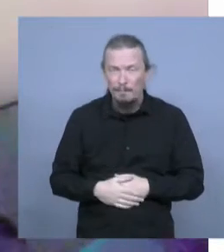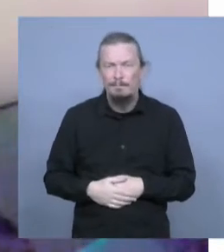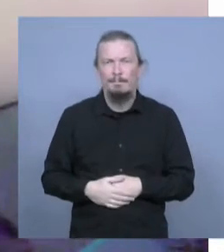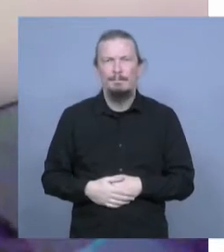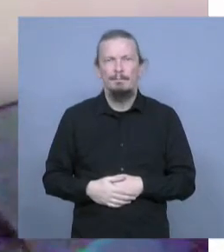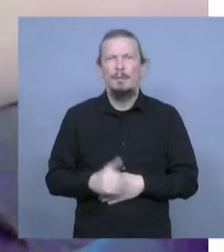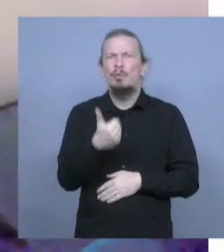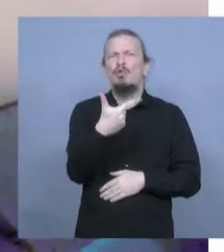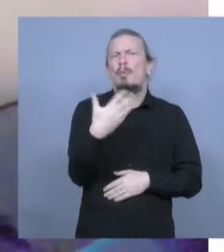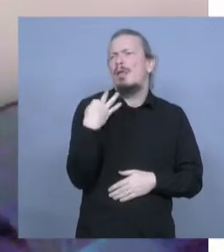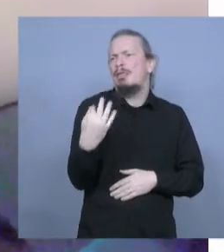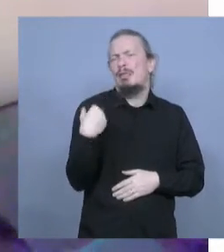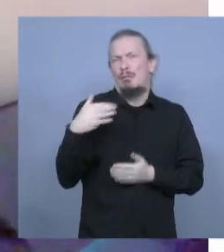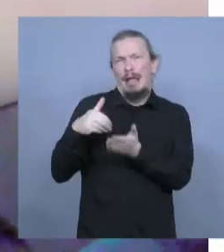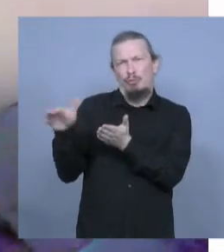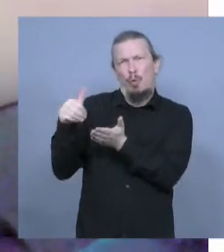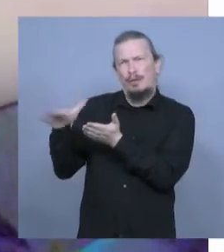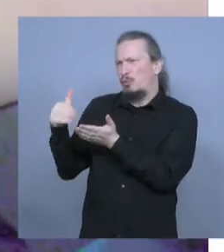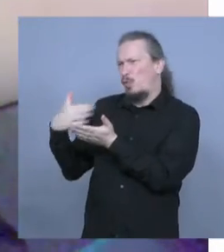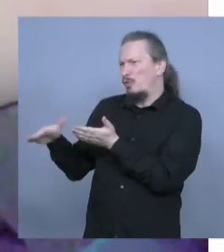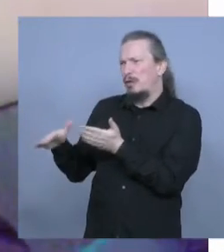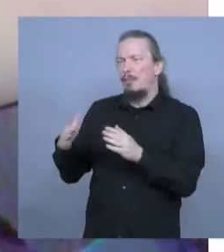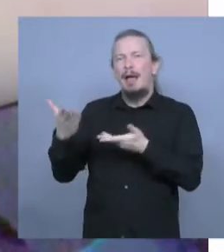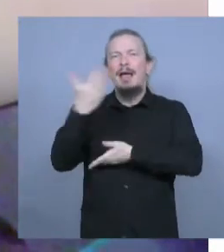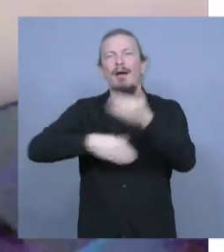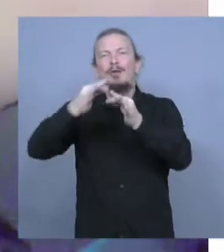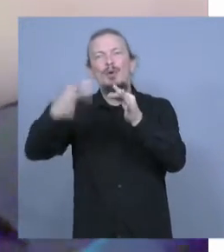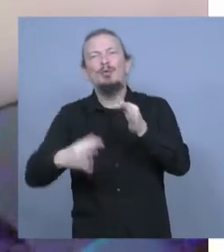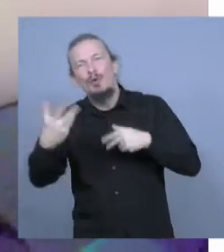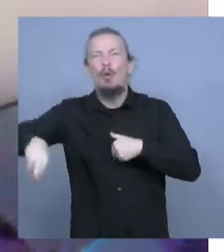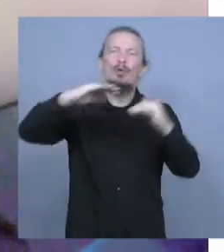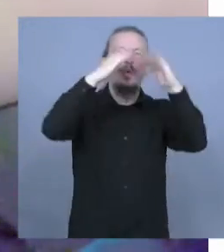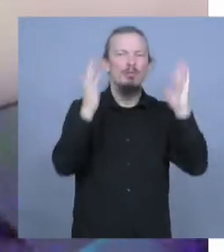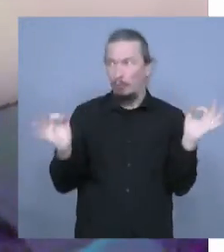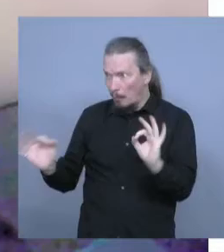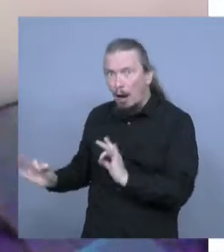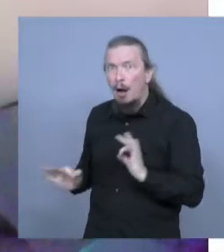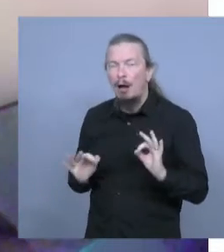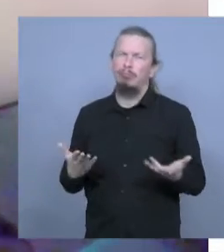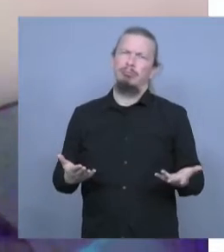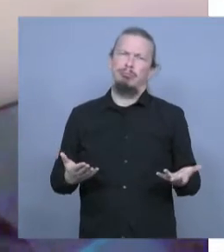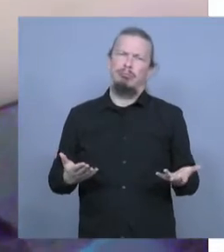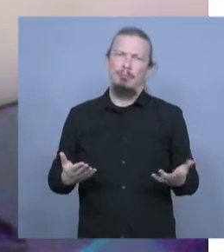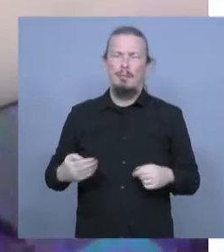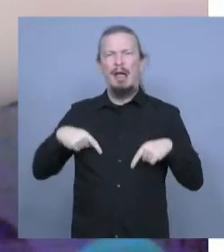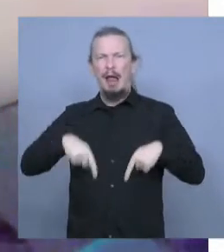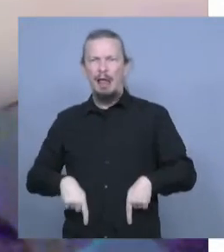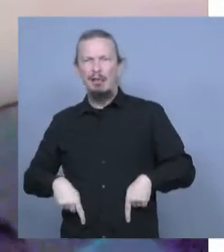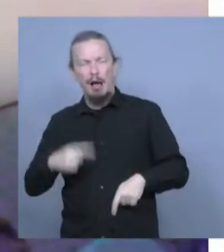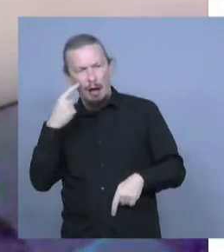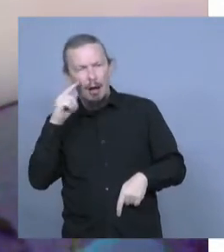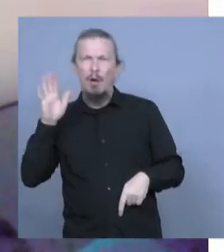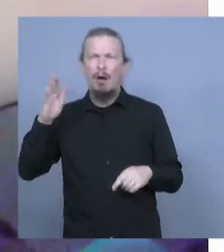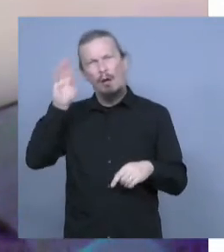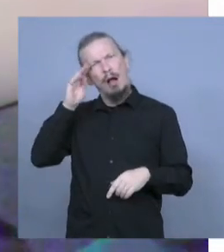dernières semaines, des expulsions sans solution de relogement se succèdent dans la métropole. L'attitude de l'État à l'égard des habitants des bidonvilles